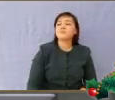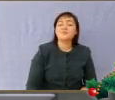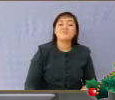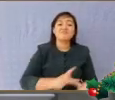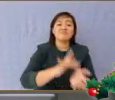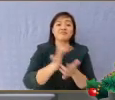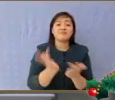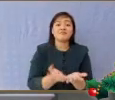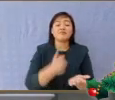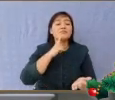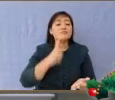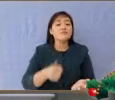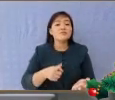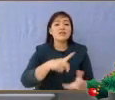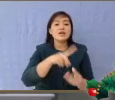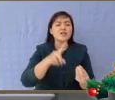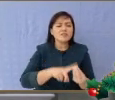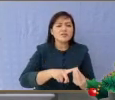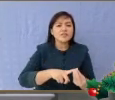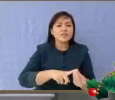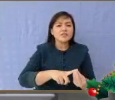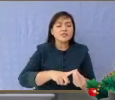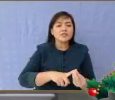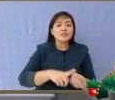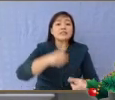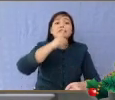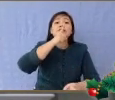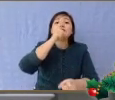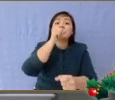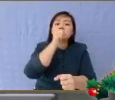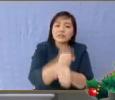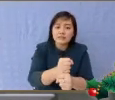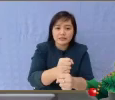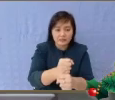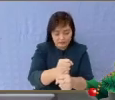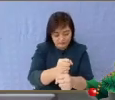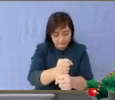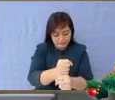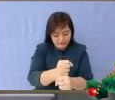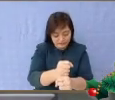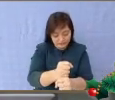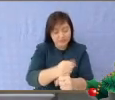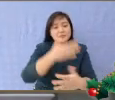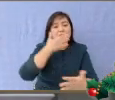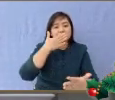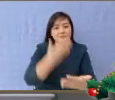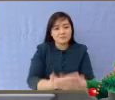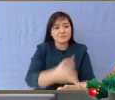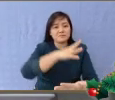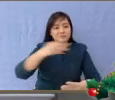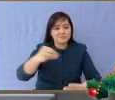meron kang pananampalataya kung sino ang bubuntot-buntot sa'yo? Si goodness at saka si mercy.